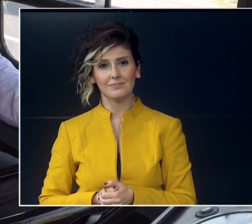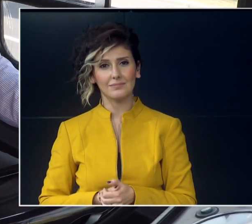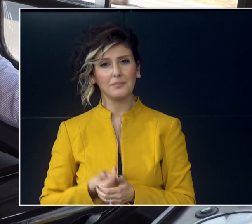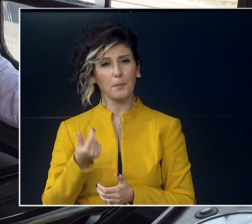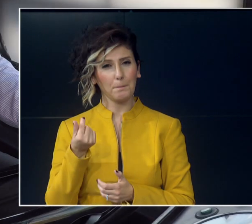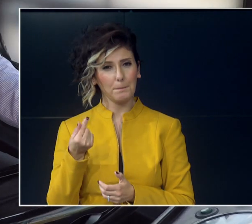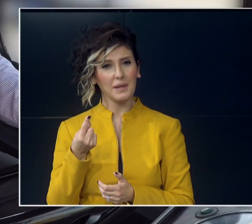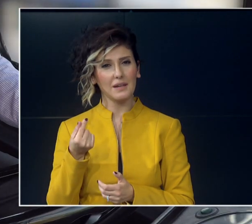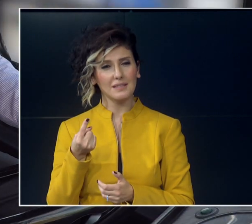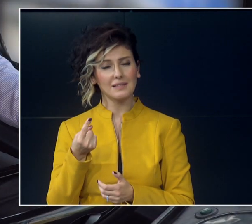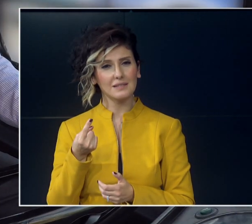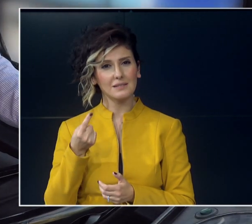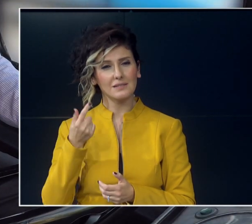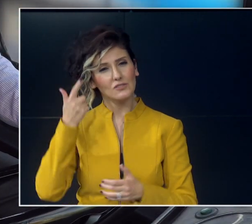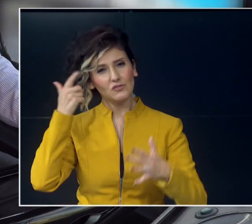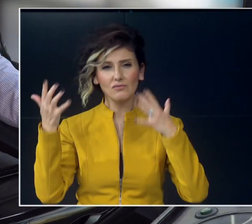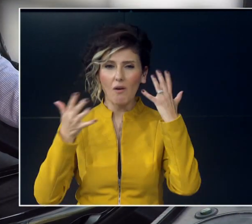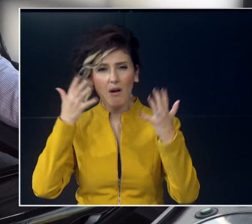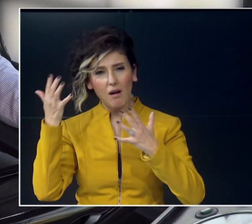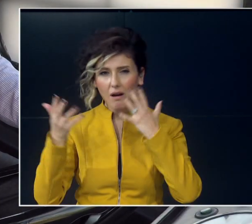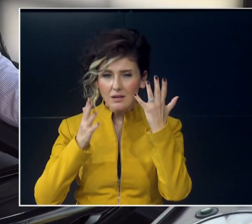Biraz çaresizliği,